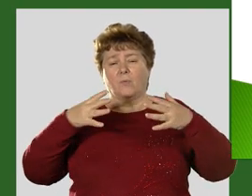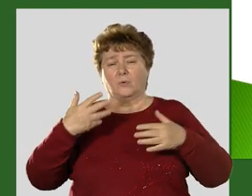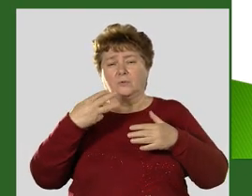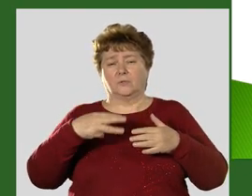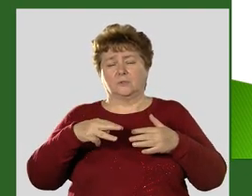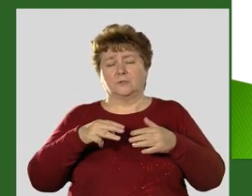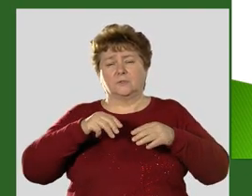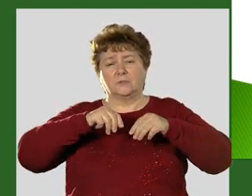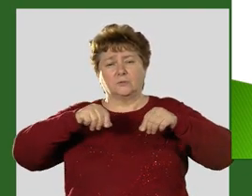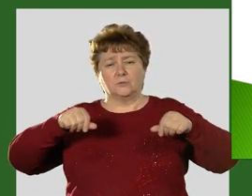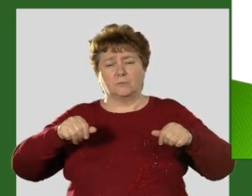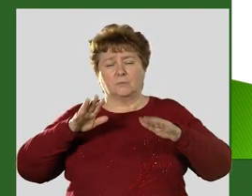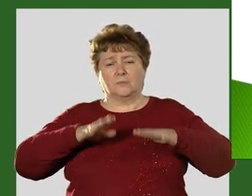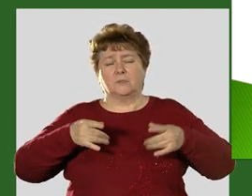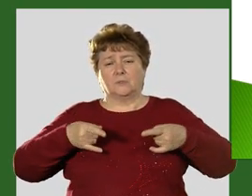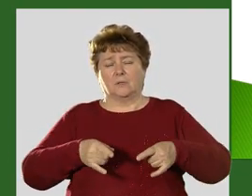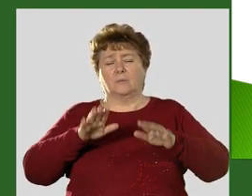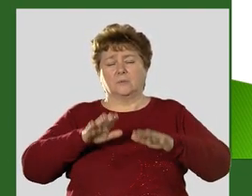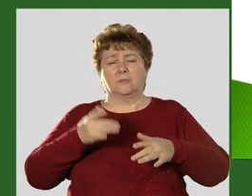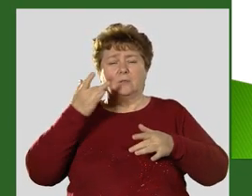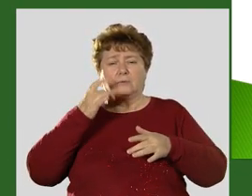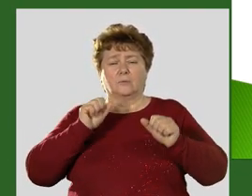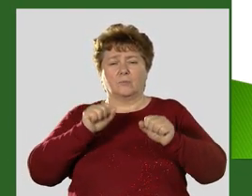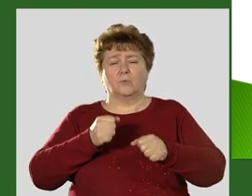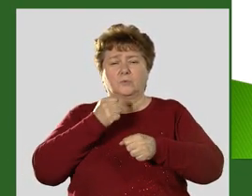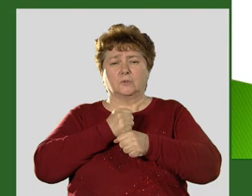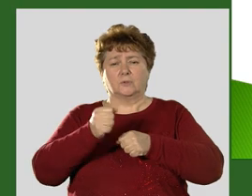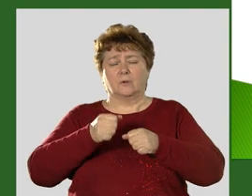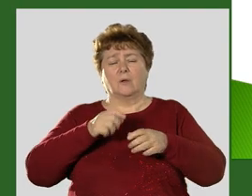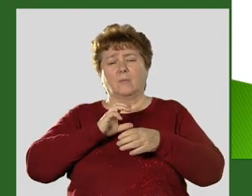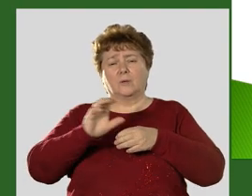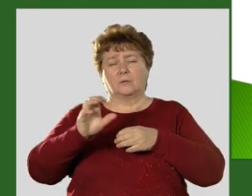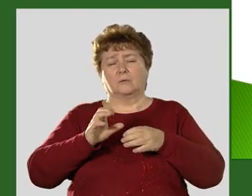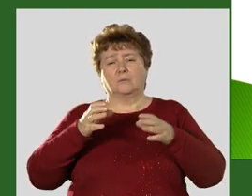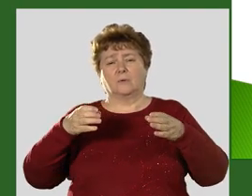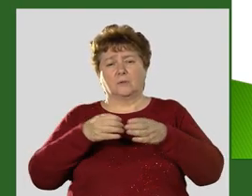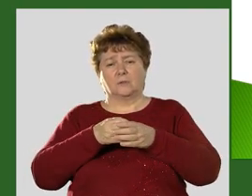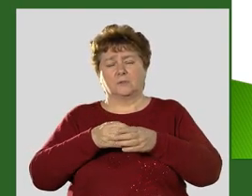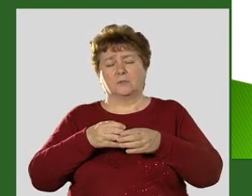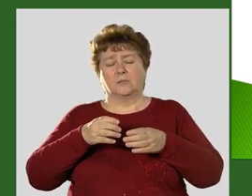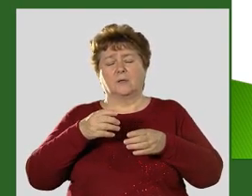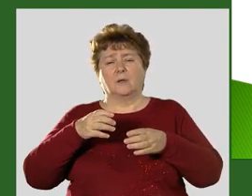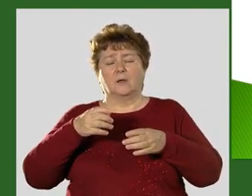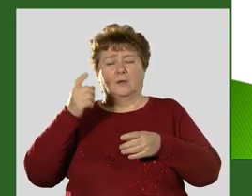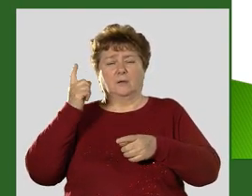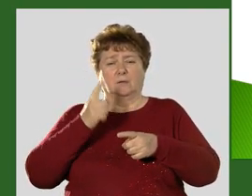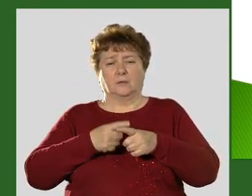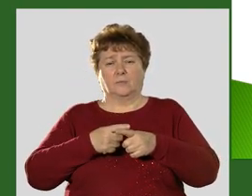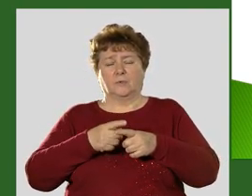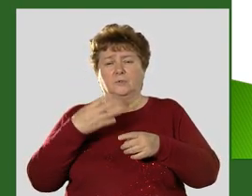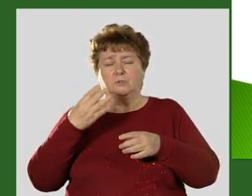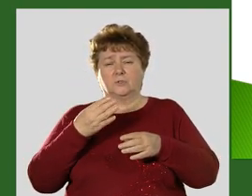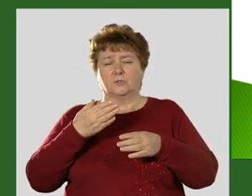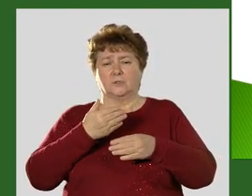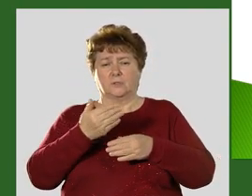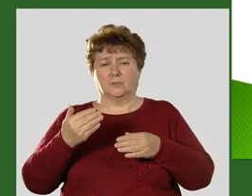30 соляных месторождений, на базе которых можно производить продукцию отраслей основной химии. 4